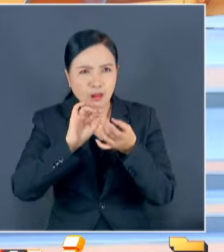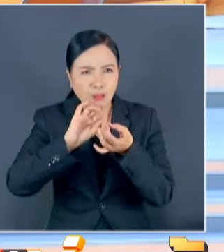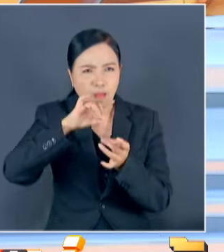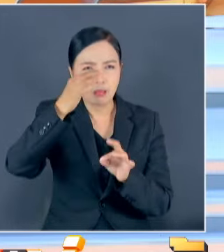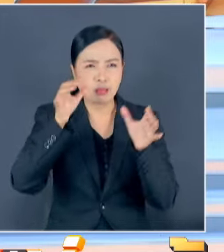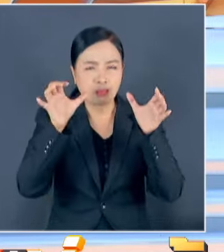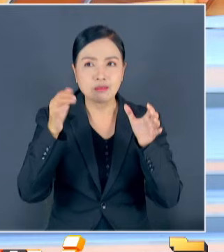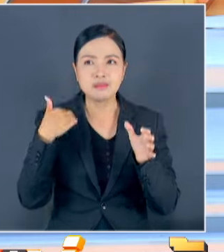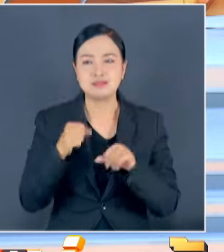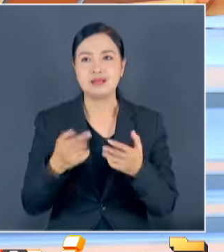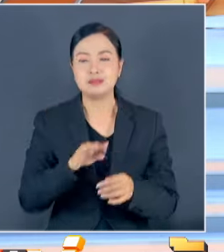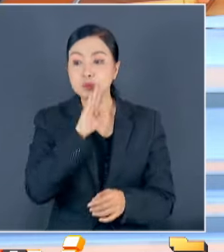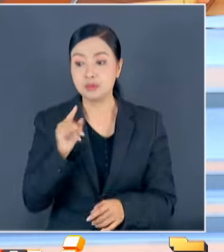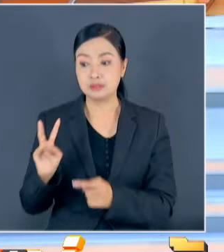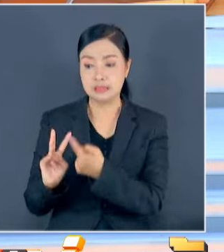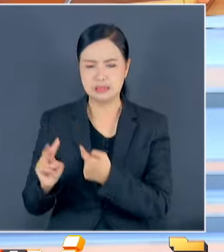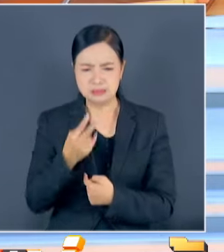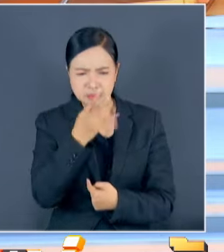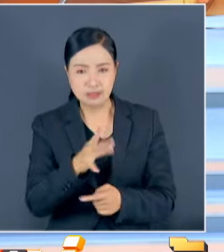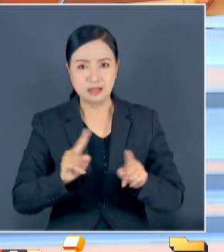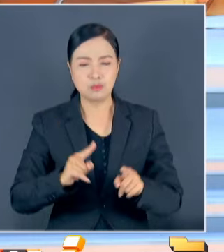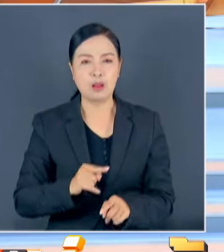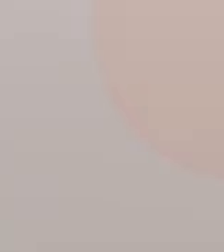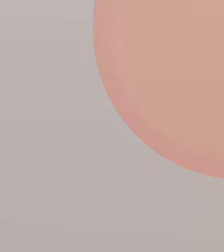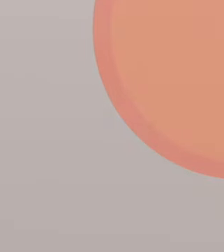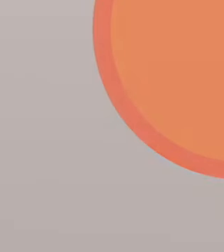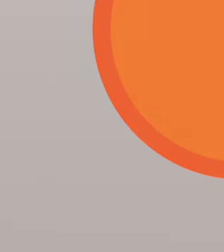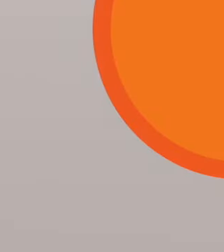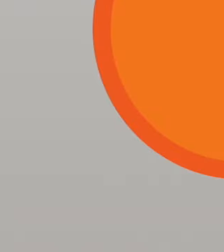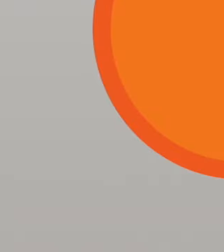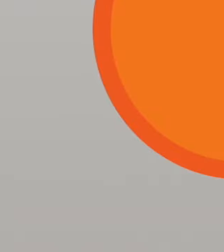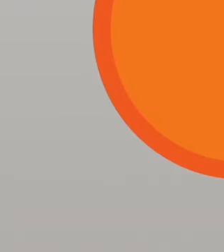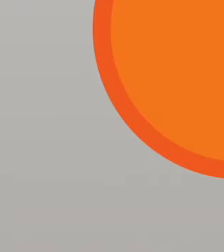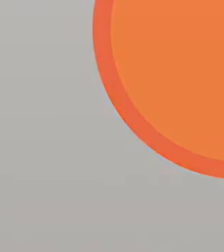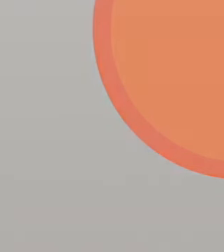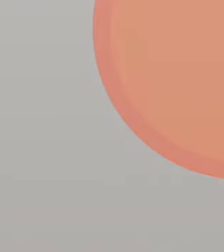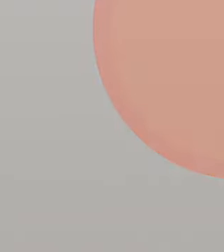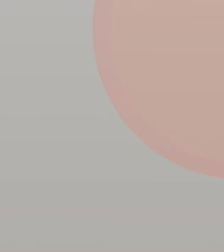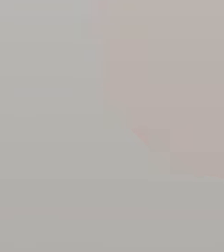แกไม่เจอแต่หมอปลาขึ้นมานี่ก็น่าสนุกเหมือนกันนะครับ